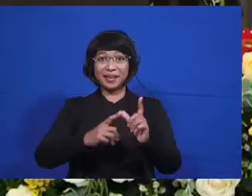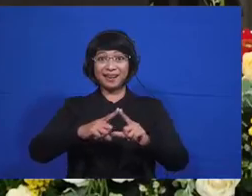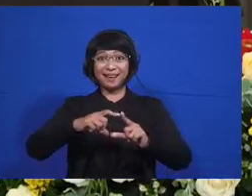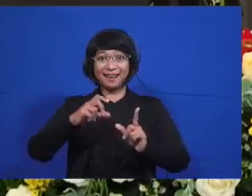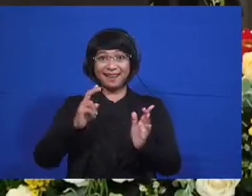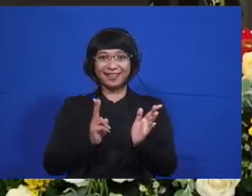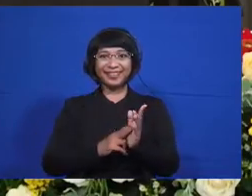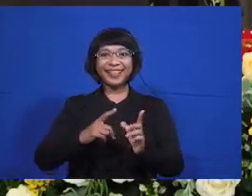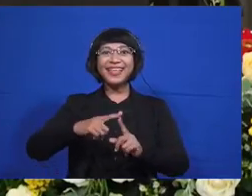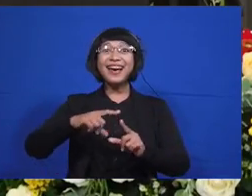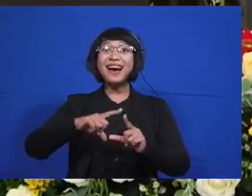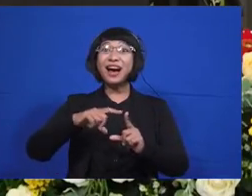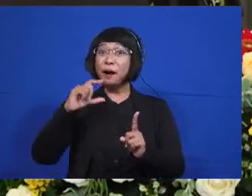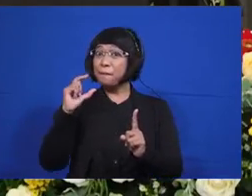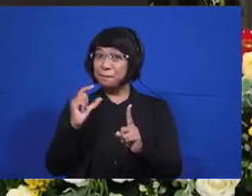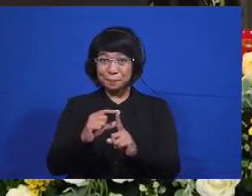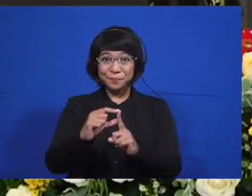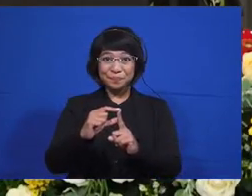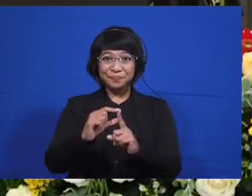Namun, wah,